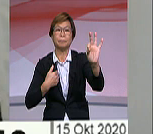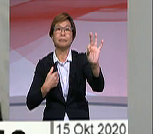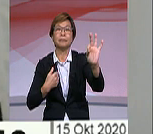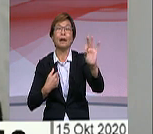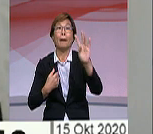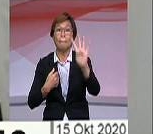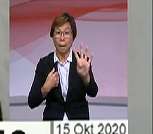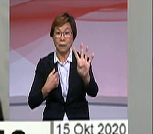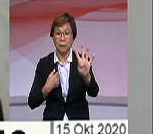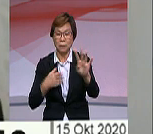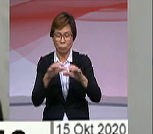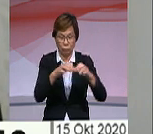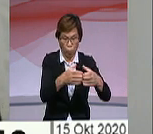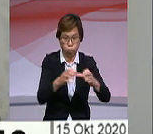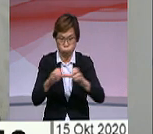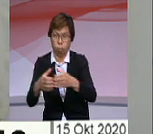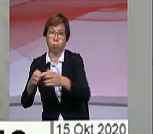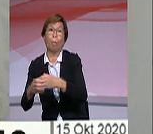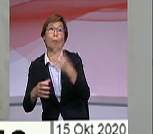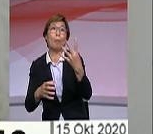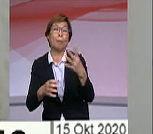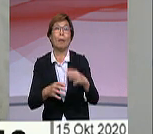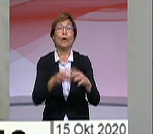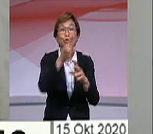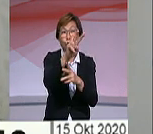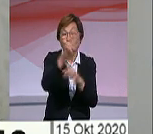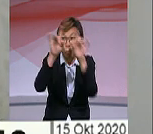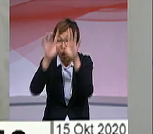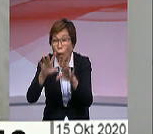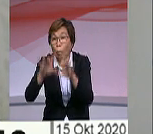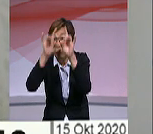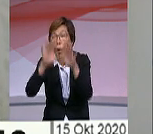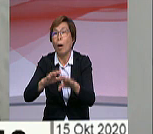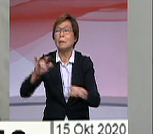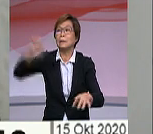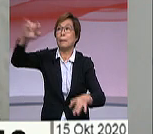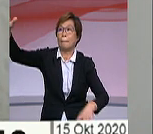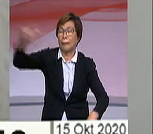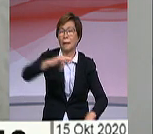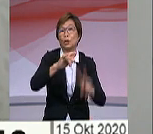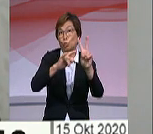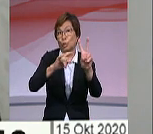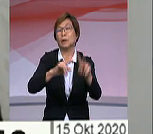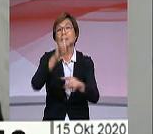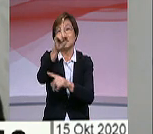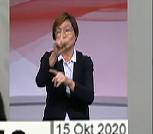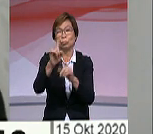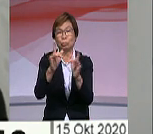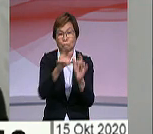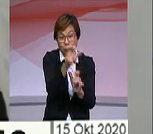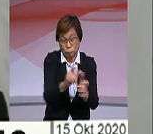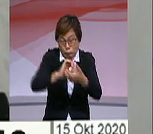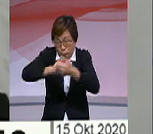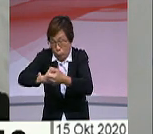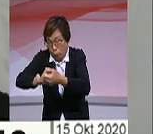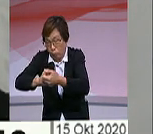iaitu 4 kes daripada kluster-kluster sedia ada, 2 kes saringan pulang dari negeri Sabah, 1 kes saringan kontak rapat